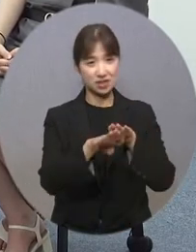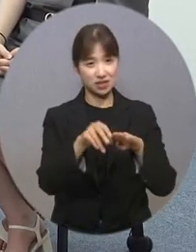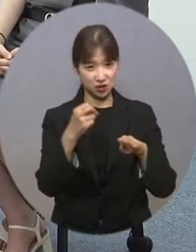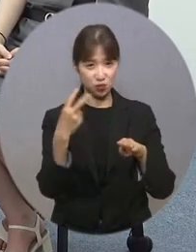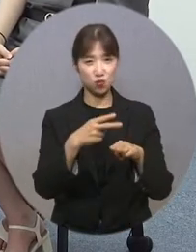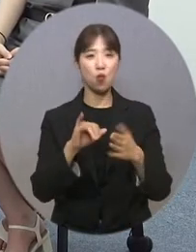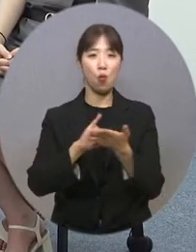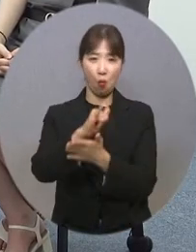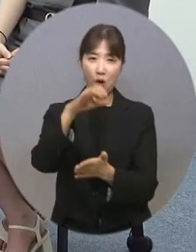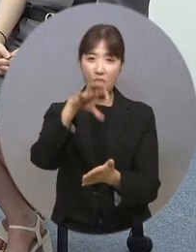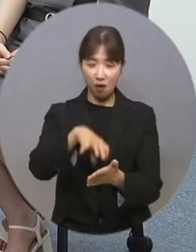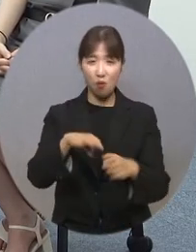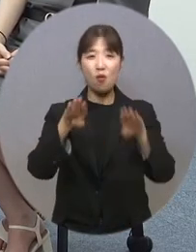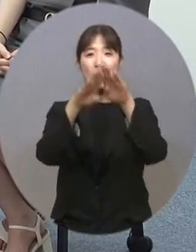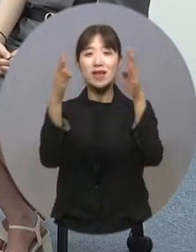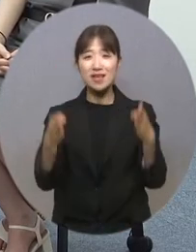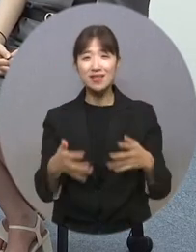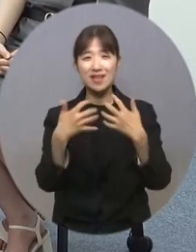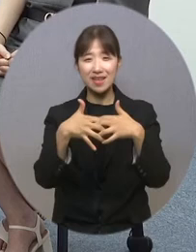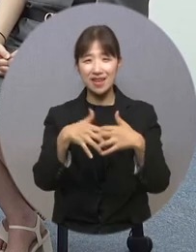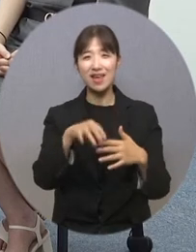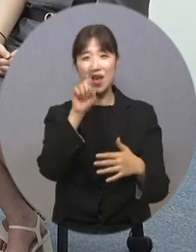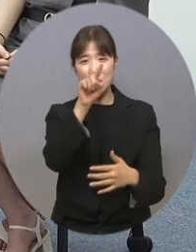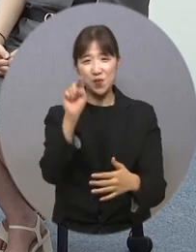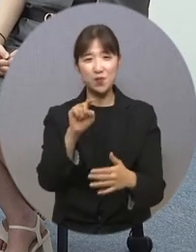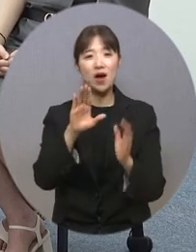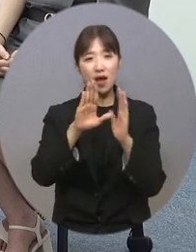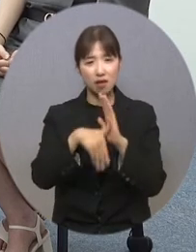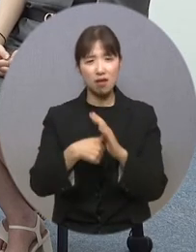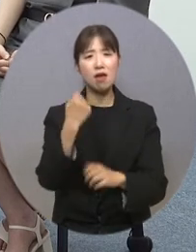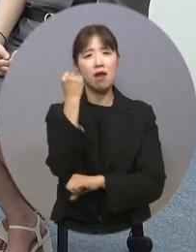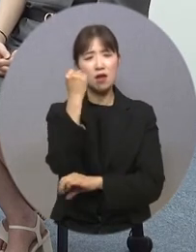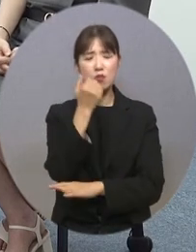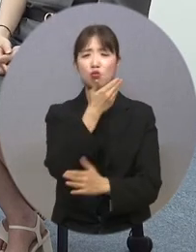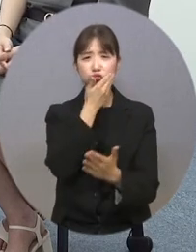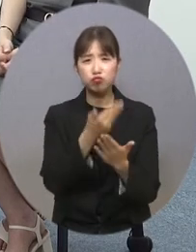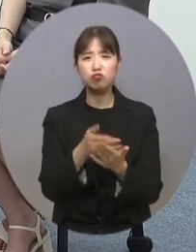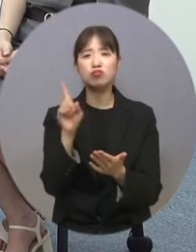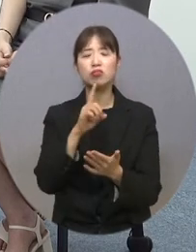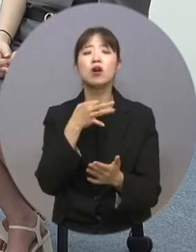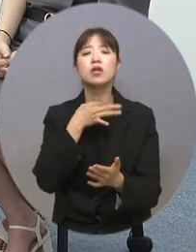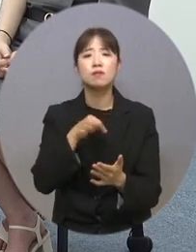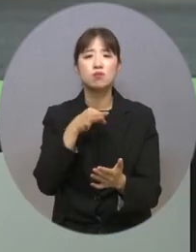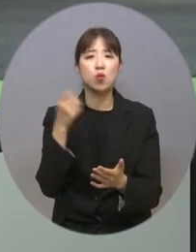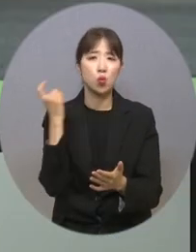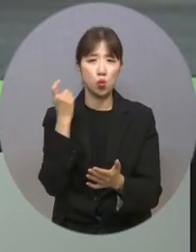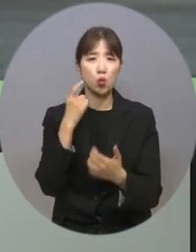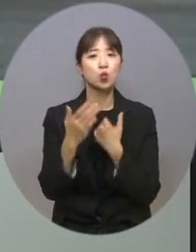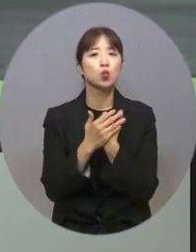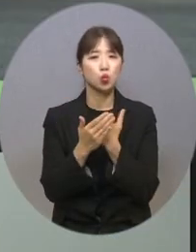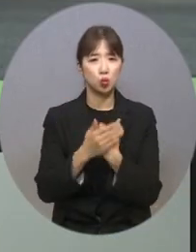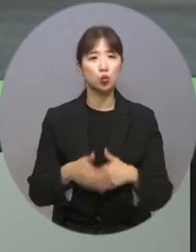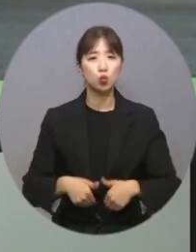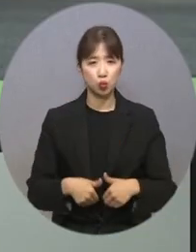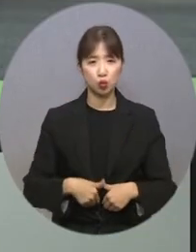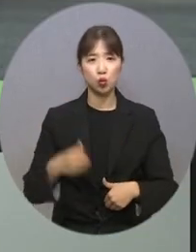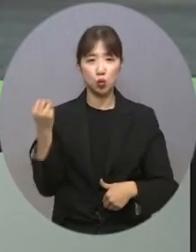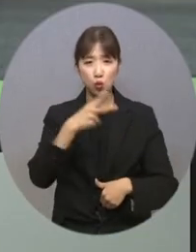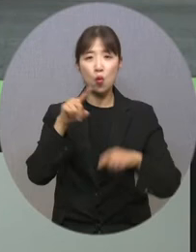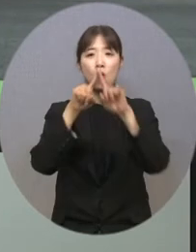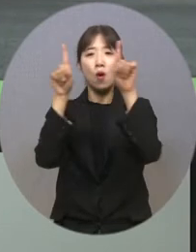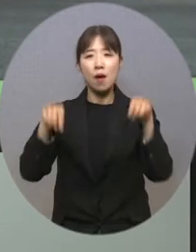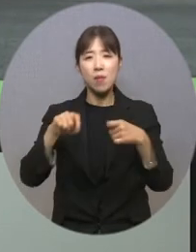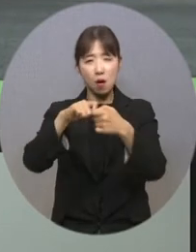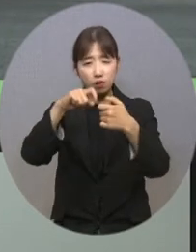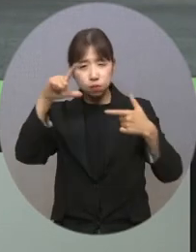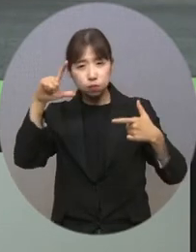티케팅 여기에도 아까 이제 수원 님도 일단 기본 뭐 음성 지원이 있어야 되고 또 화면 확대 돼 있어야